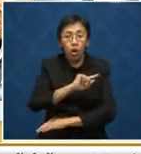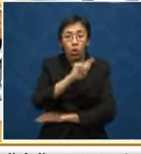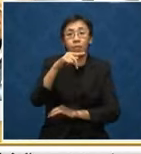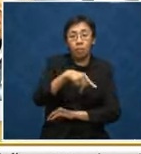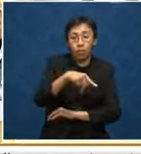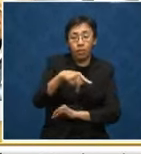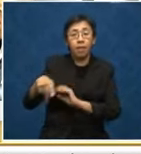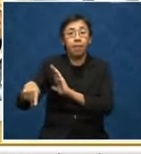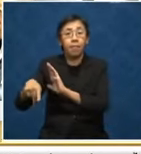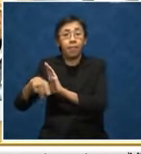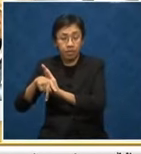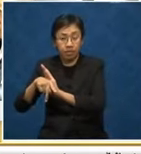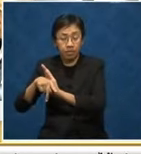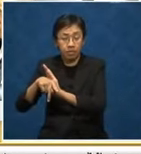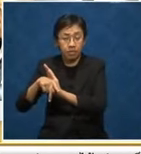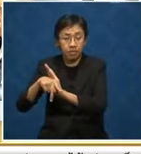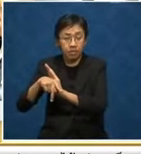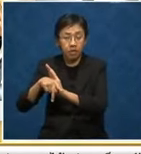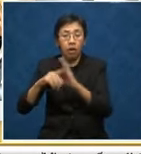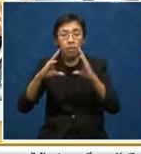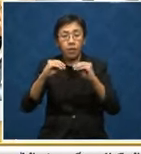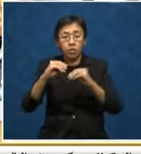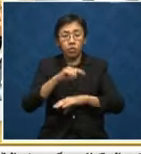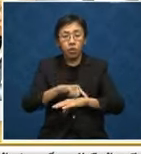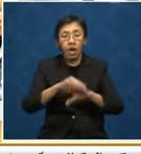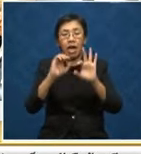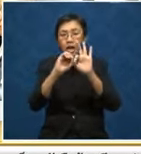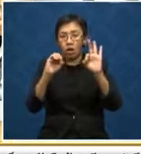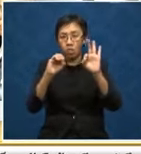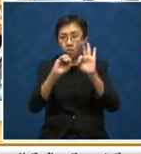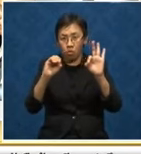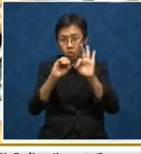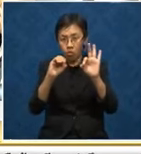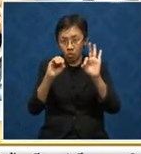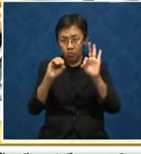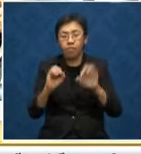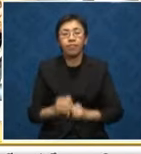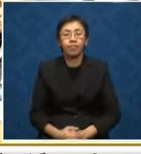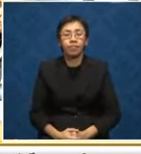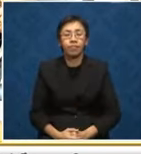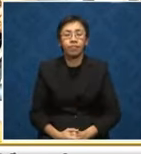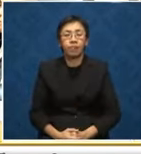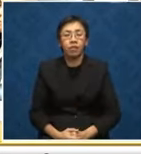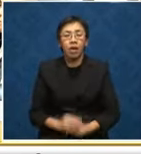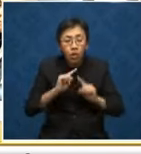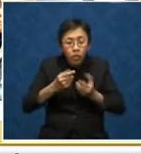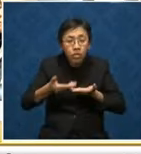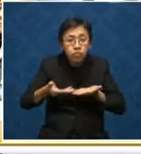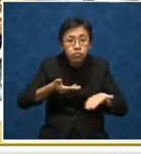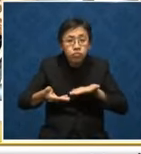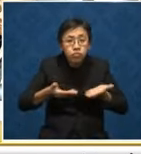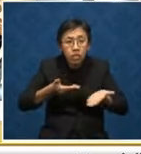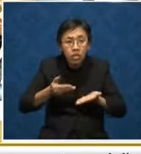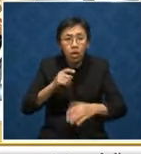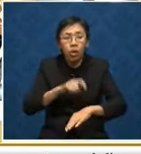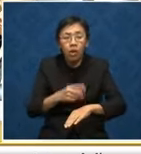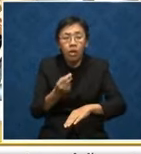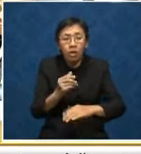นะครับขอให้เป็นการเริ่มการประชุมเวลา 9:00 นตรงเป็นต้นไปนะครับในส่วนของการหารือครับขอเ